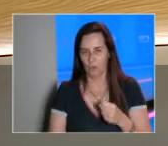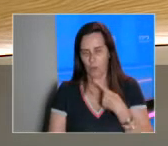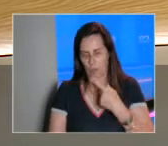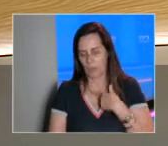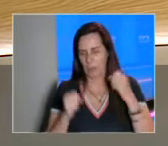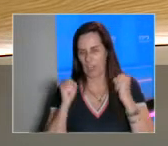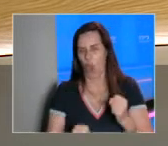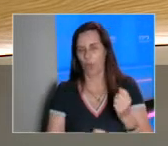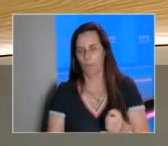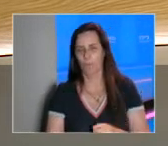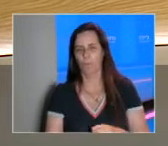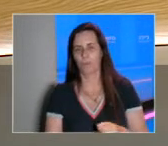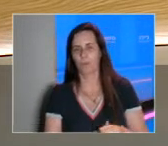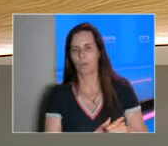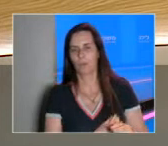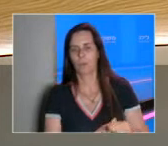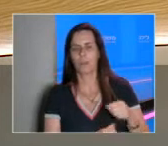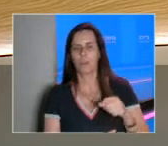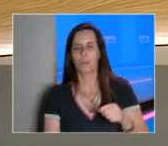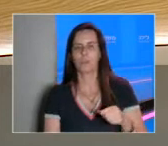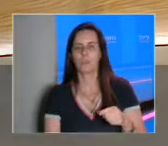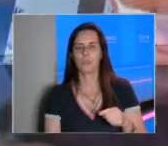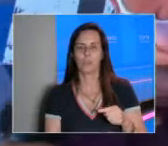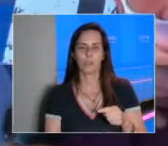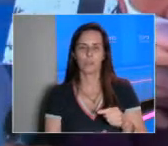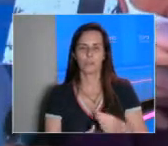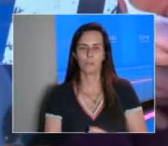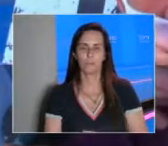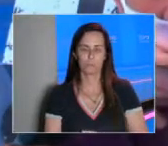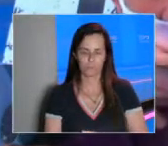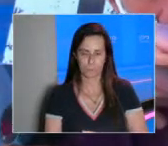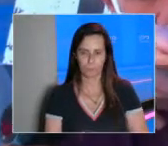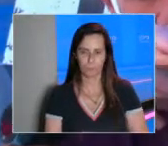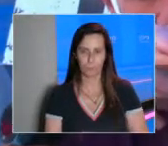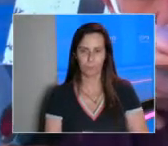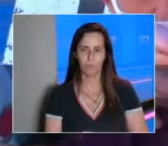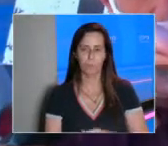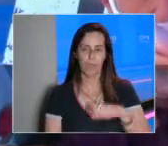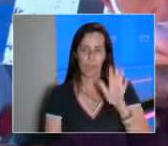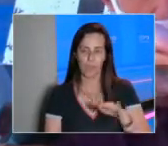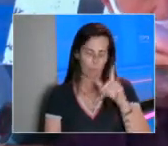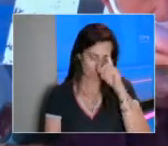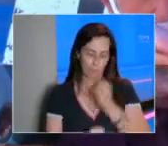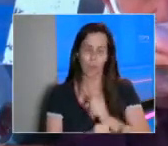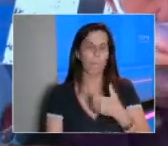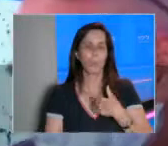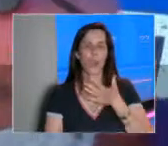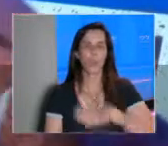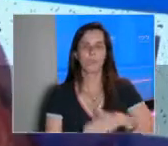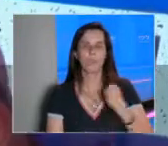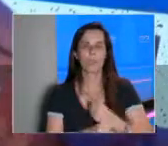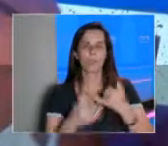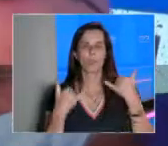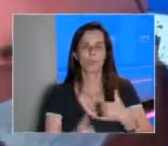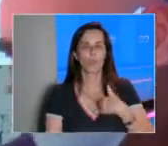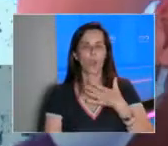בביטחון. כן. זה שלב להגיד דברים בביטחון ולעמוד עליהם. מה אנחנו רוצים לעשות עכשיו?